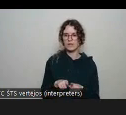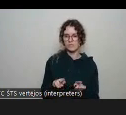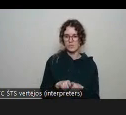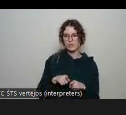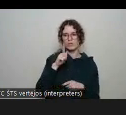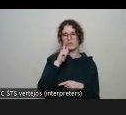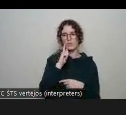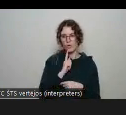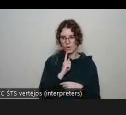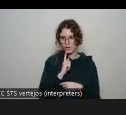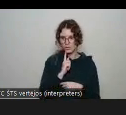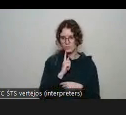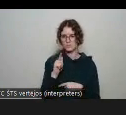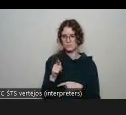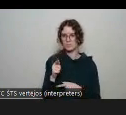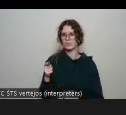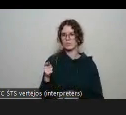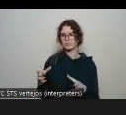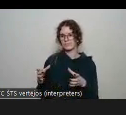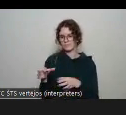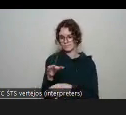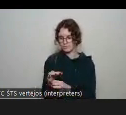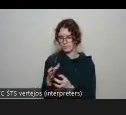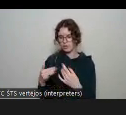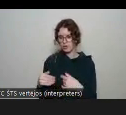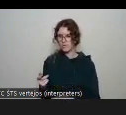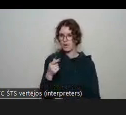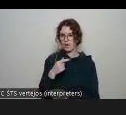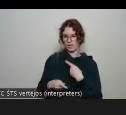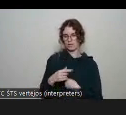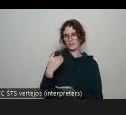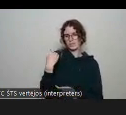grįžtumėte ir pasidalintumėte